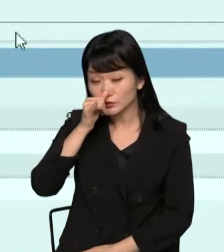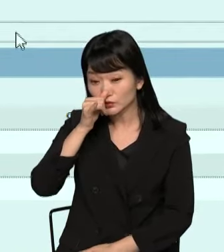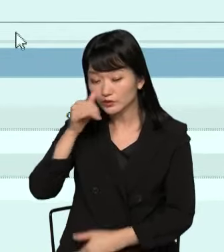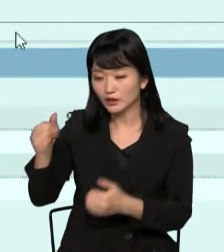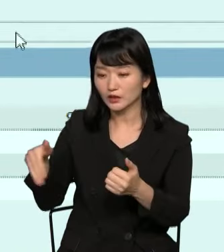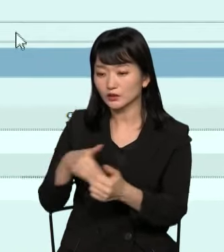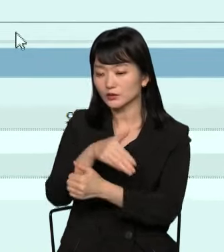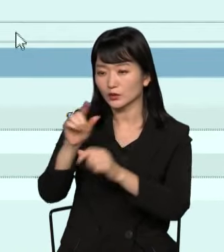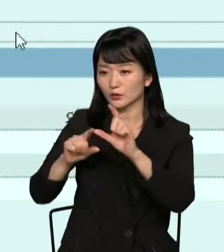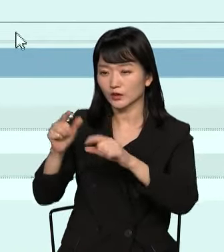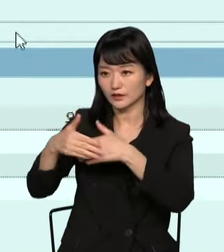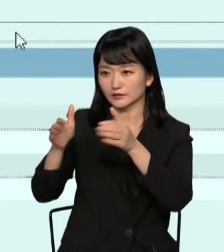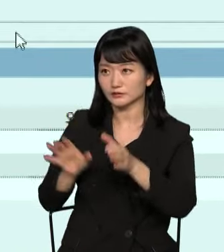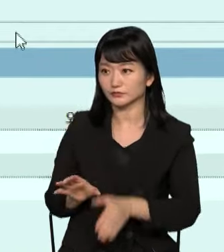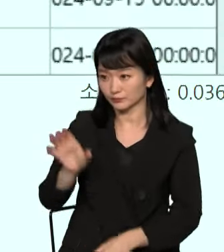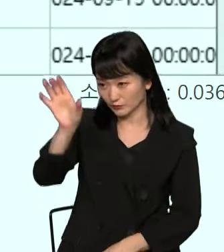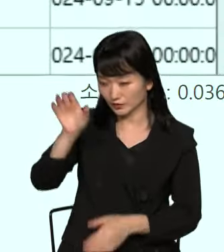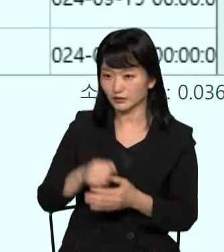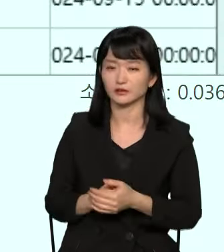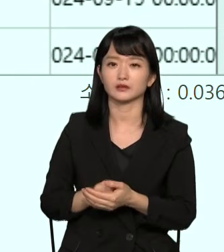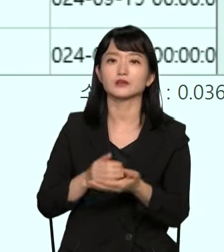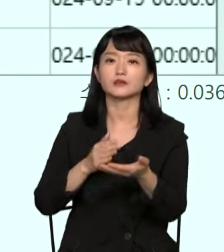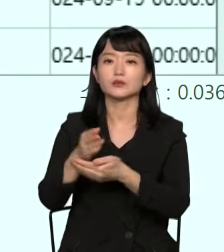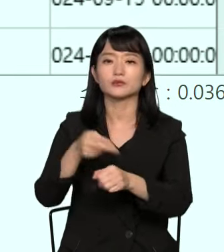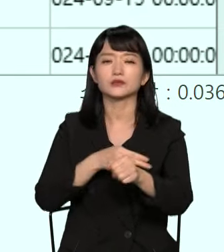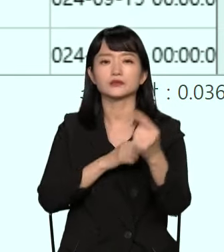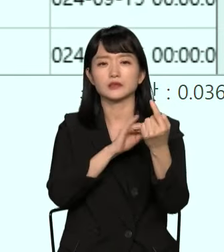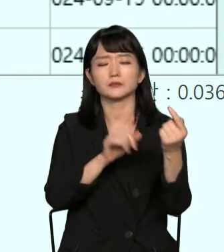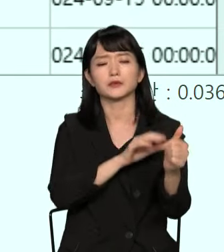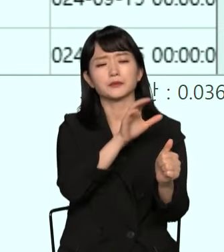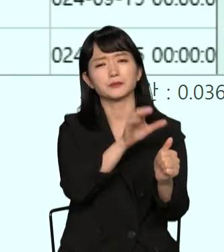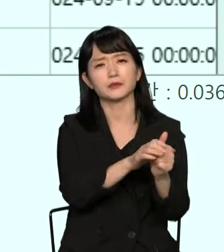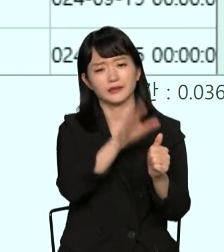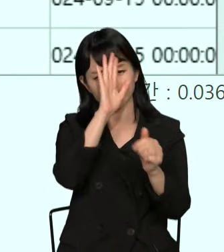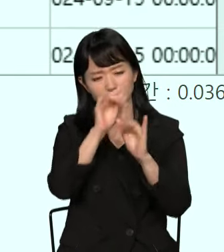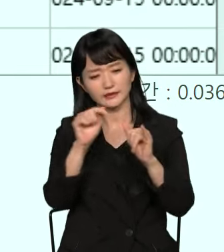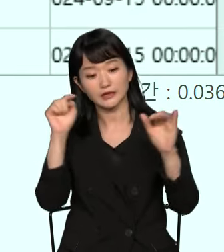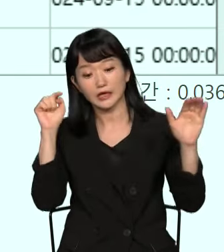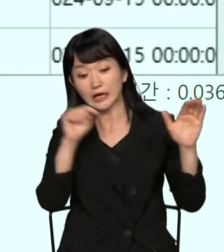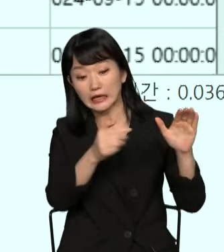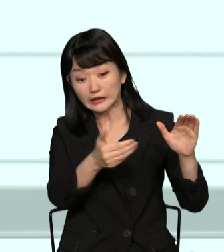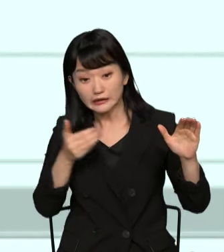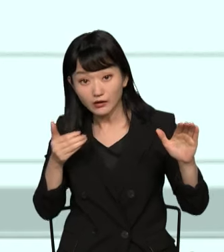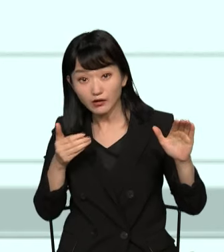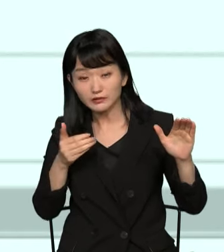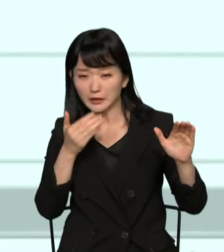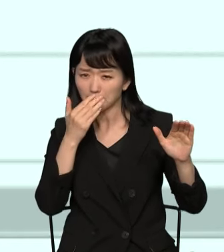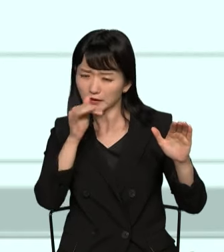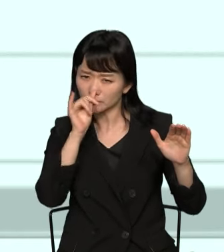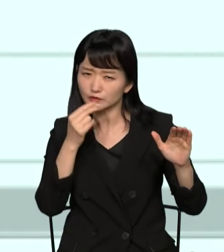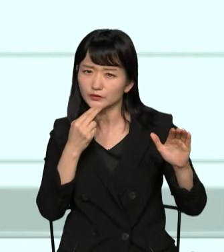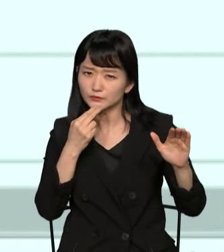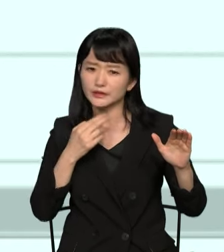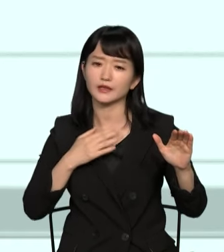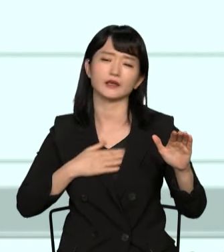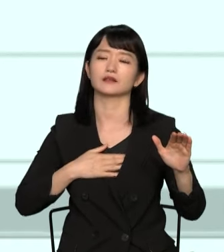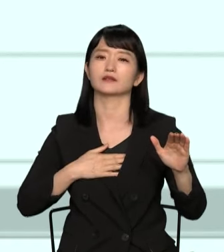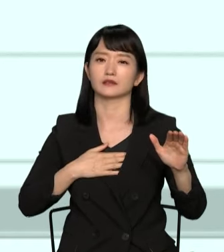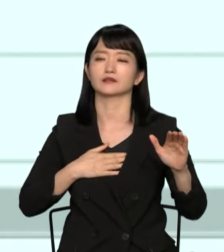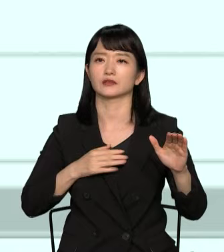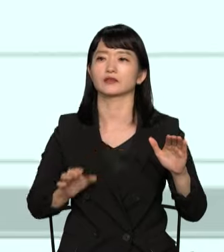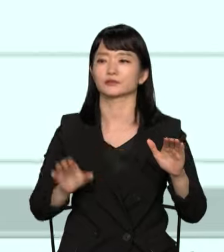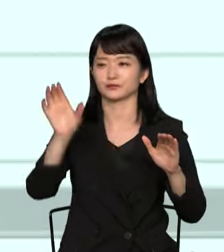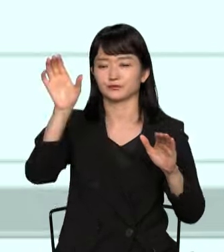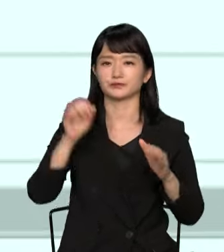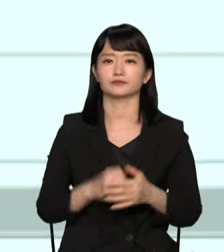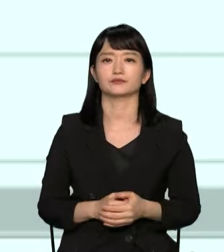대원부동산 이 한 명이 진료를 보고 있으니 환자를 이송하기 전에 반드시 수영 여부를 확인해 달라고 뛰어 놓기도 했습니다